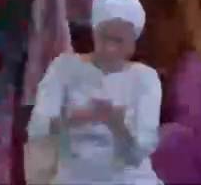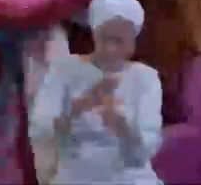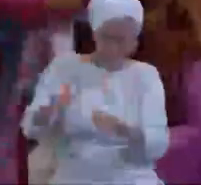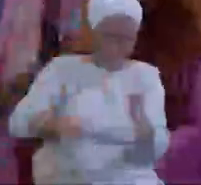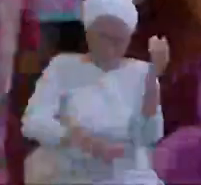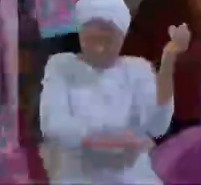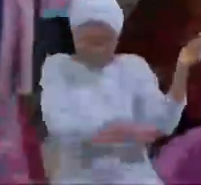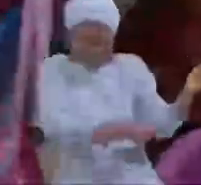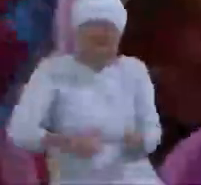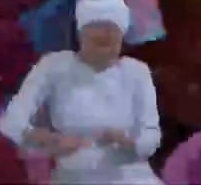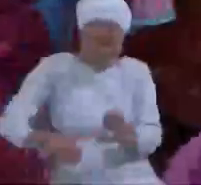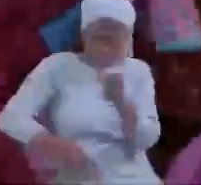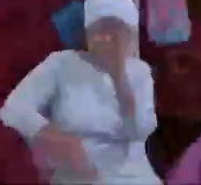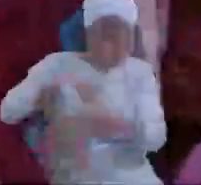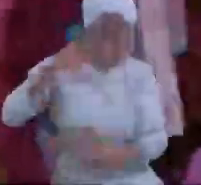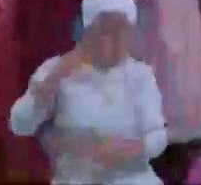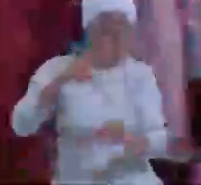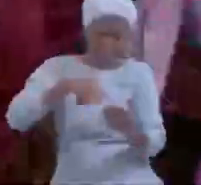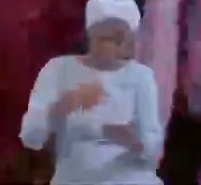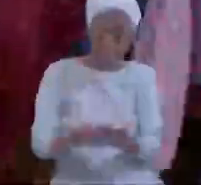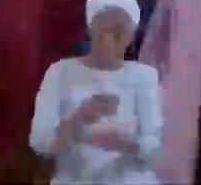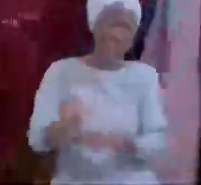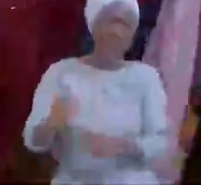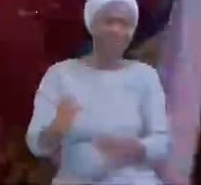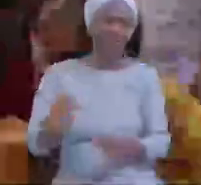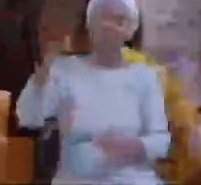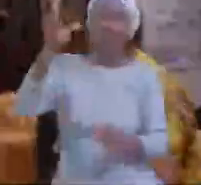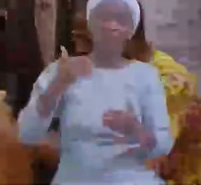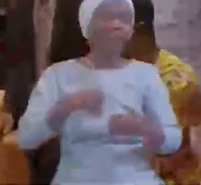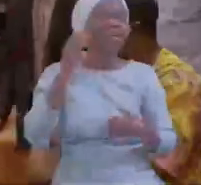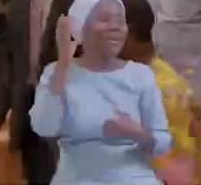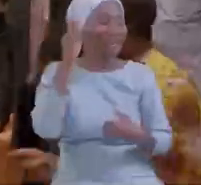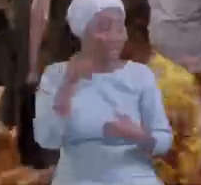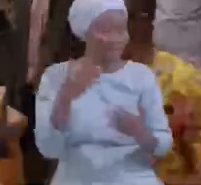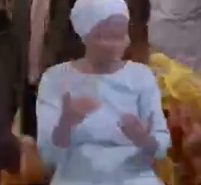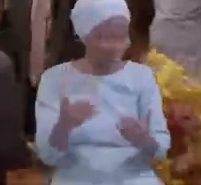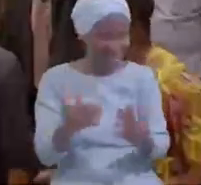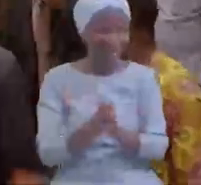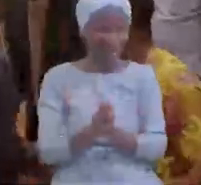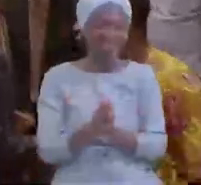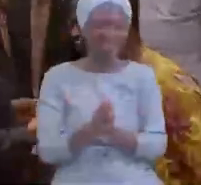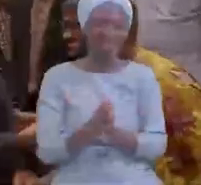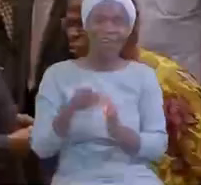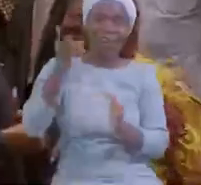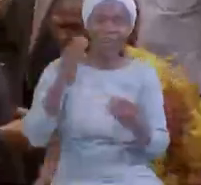Abattez cela. Le Seigneur vous a marqué pour le progrès,